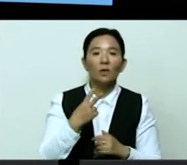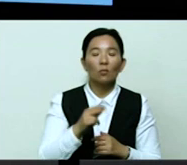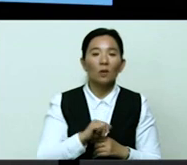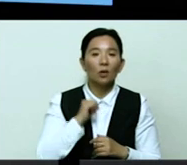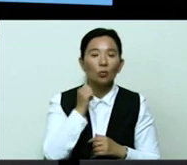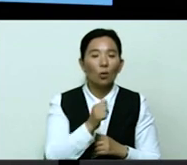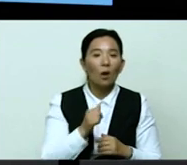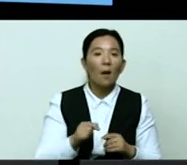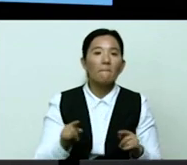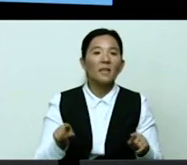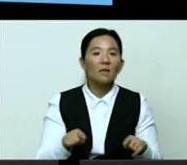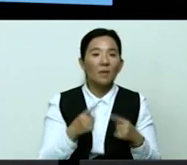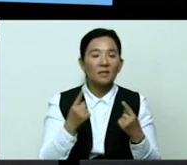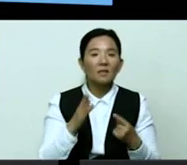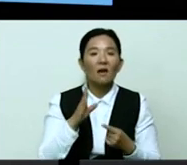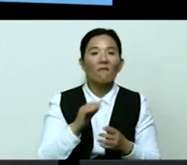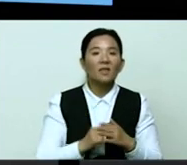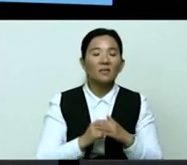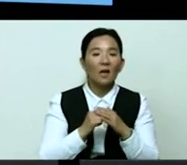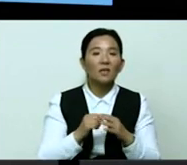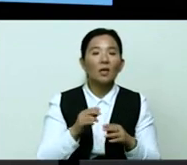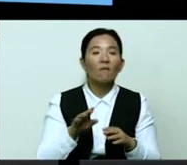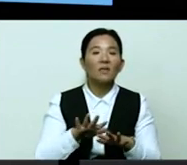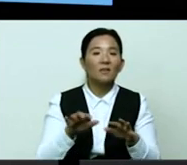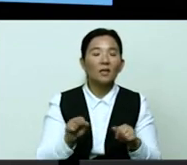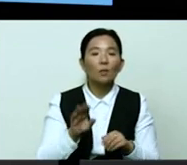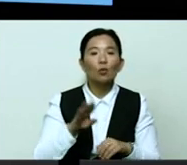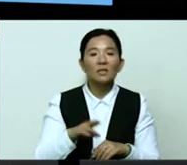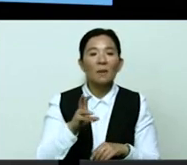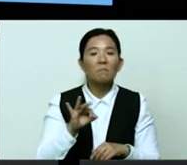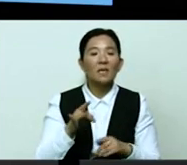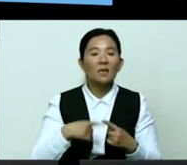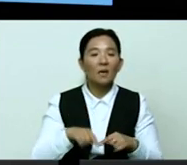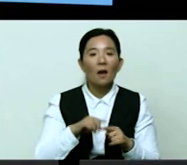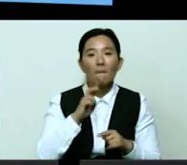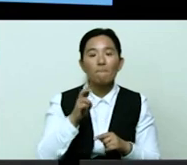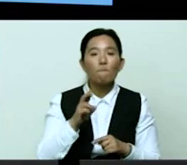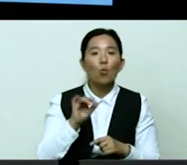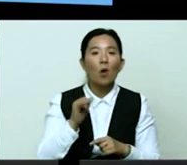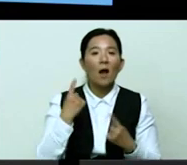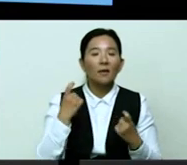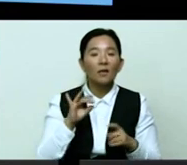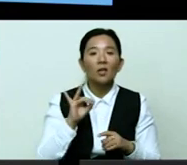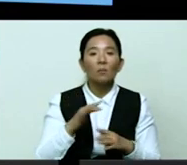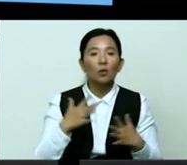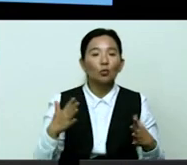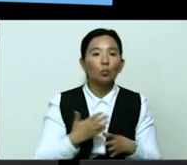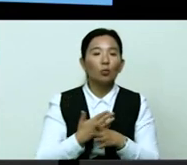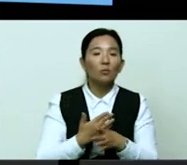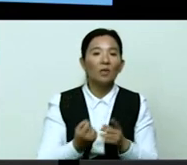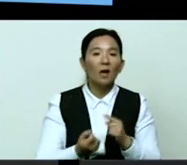году поднимается восстание против эмира Бухары, и большую помощь